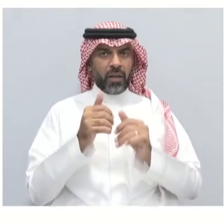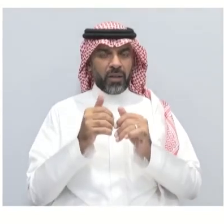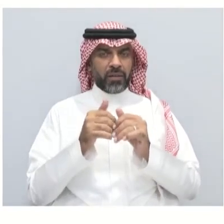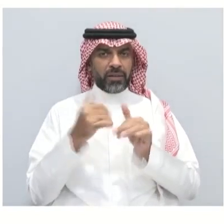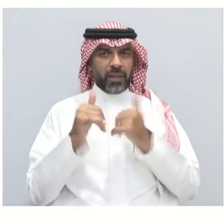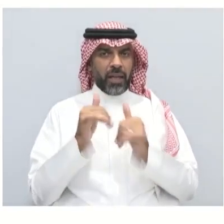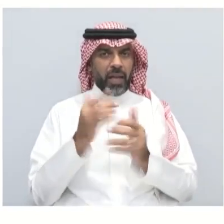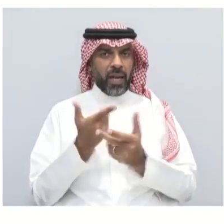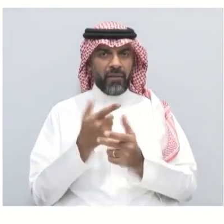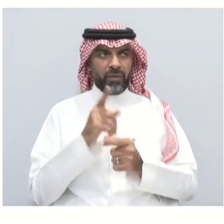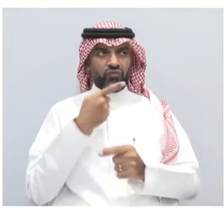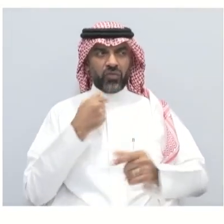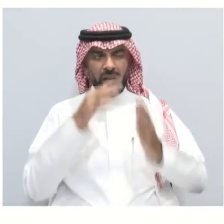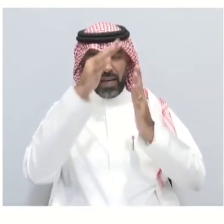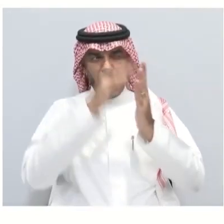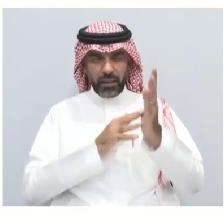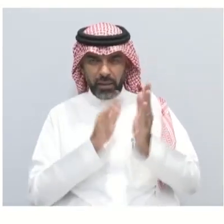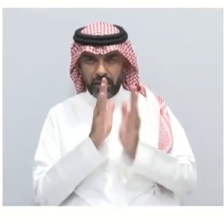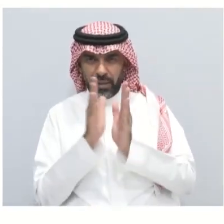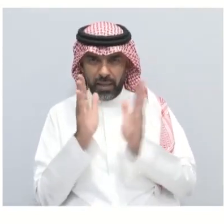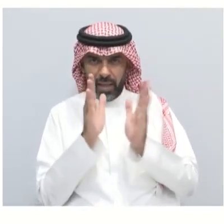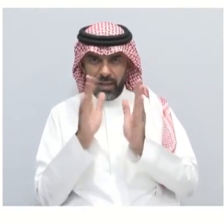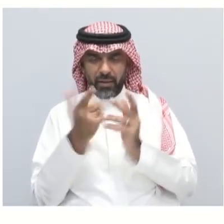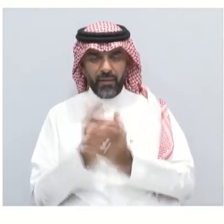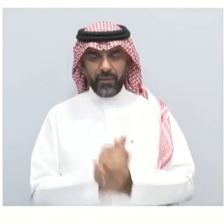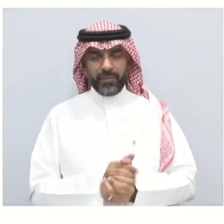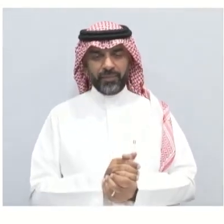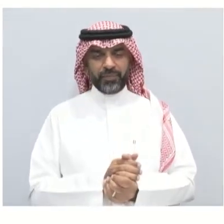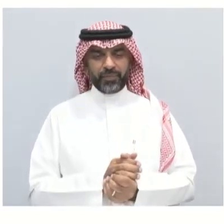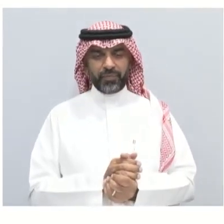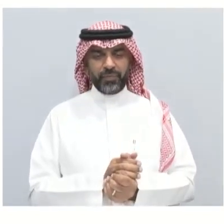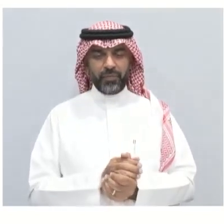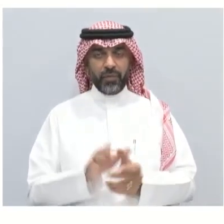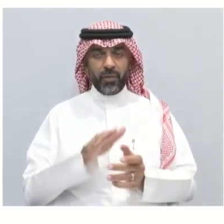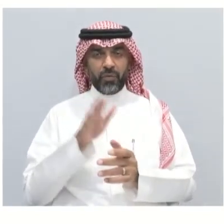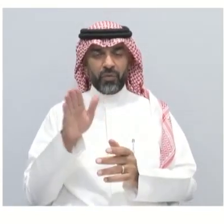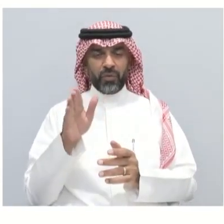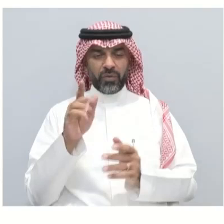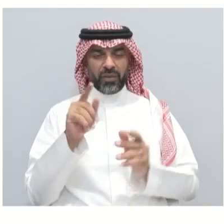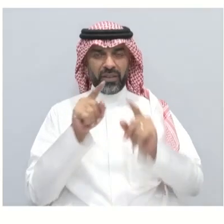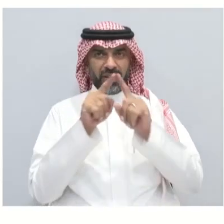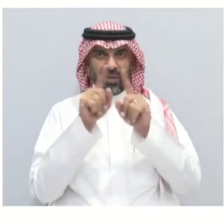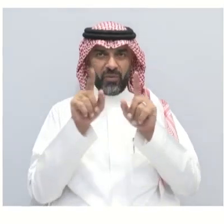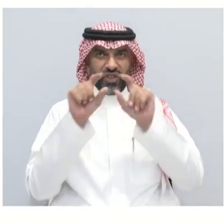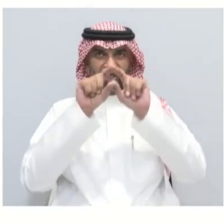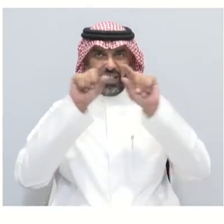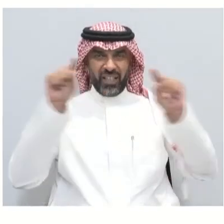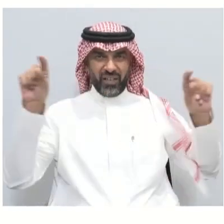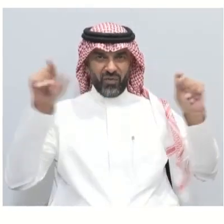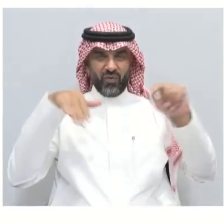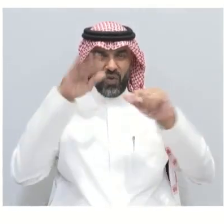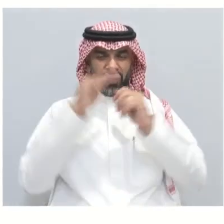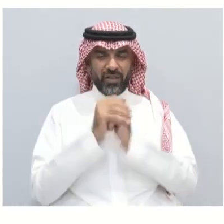نقوم بعمل تطبيق محاذاه النص على النص من خلال الذهاب الى علامه التبويب الشريط الرئيسي او